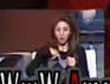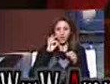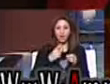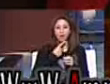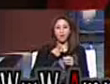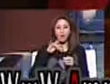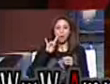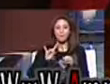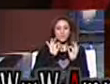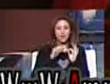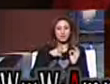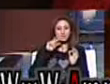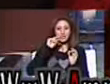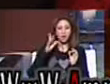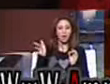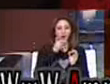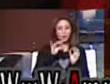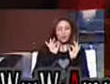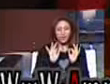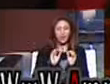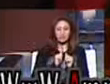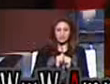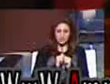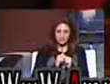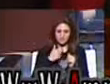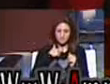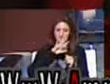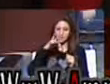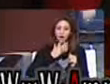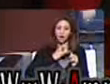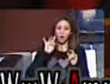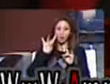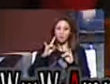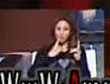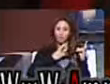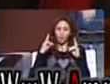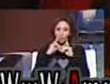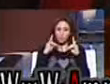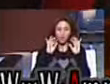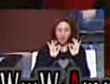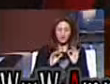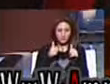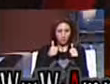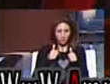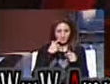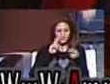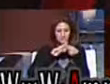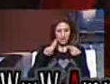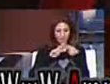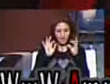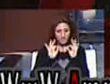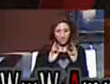أي إنسان. فربنا يدينا أن احنا نعيش في المحبة والسلام ونسعى للسلام بكل